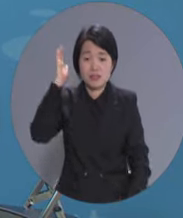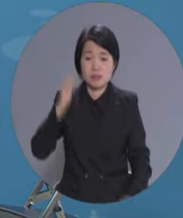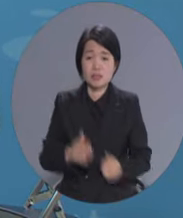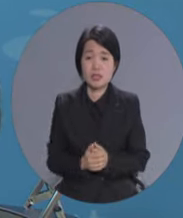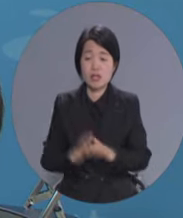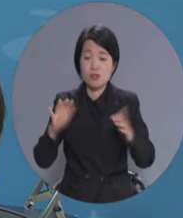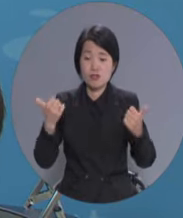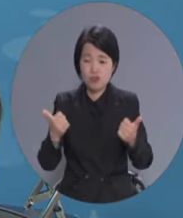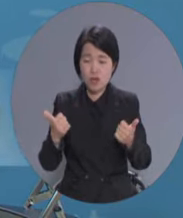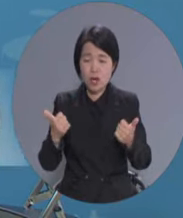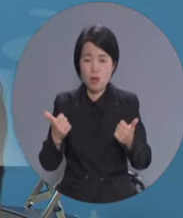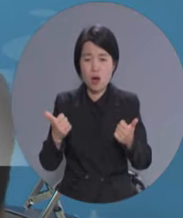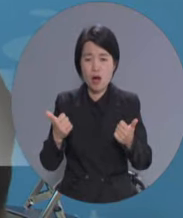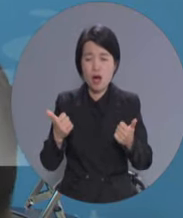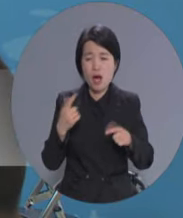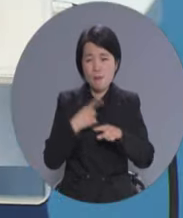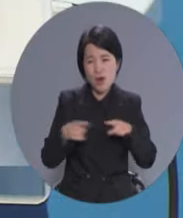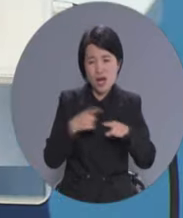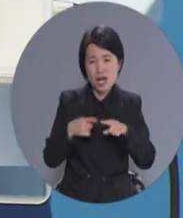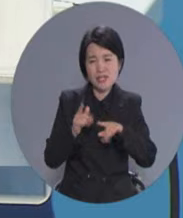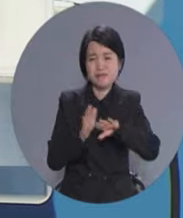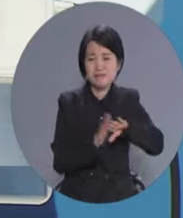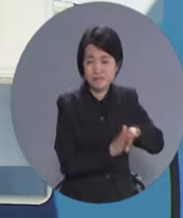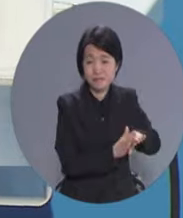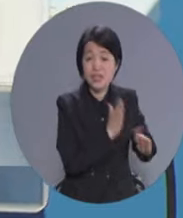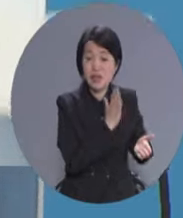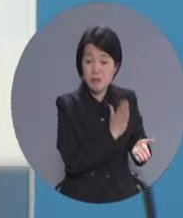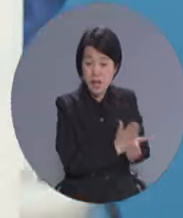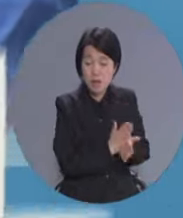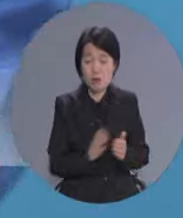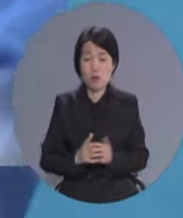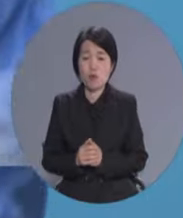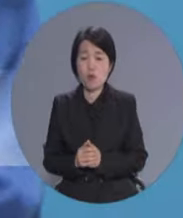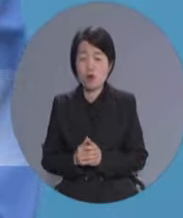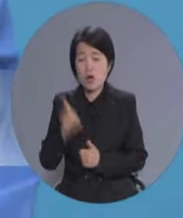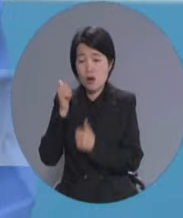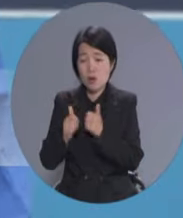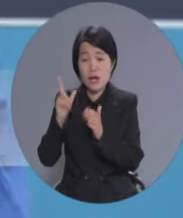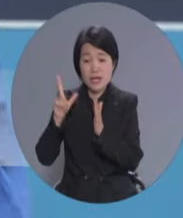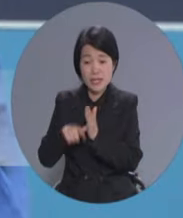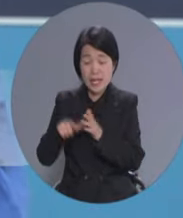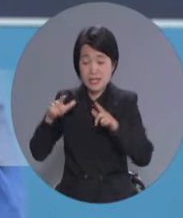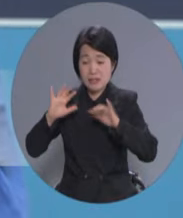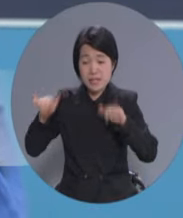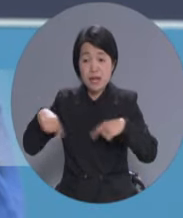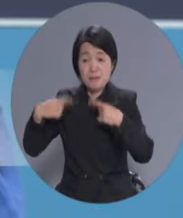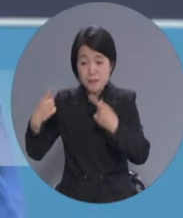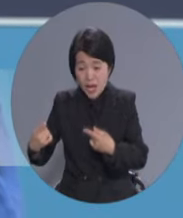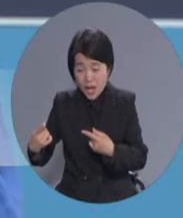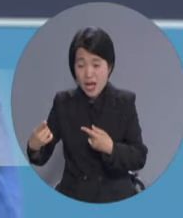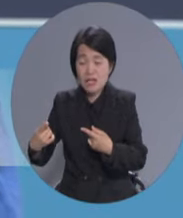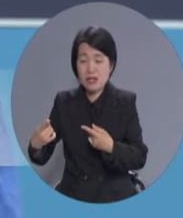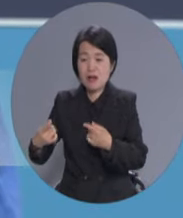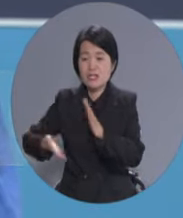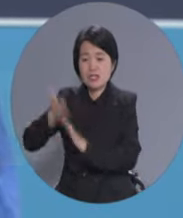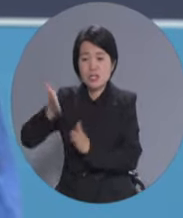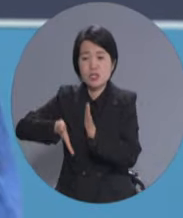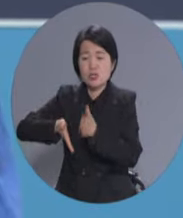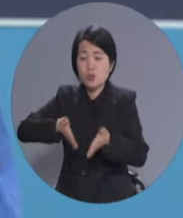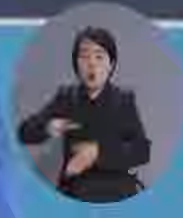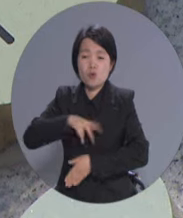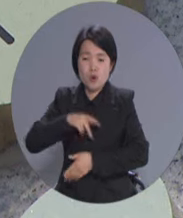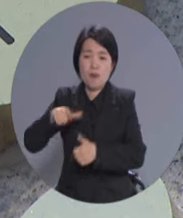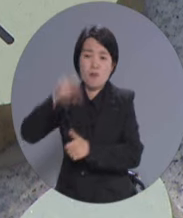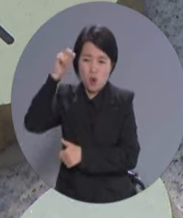국회의원의 주관적 판단을 최대한 배제하고 원칙적으로 경선을 통해 시도 의원 후보를 선출할 계획입니다